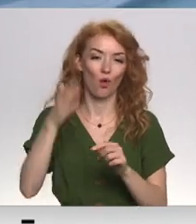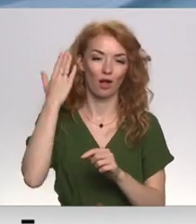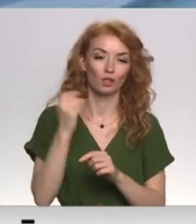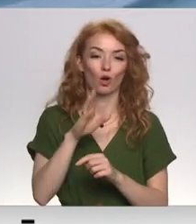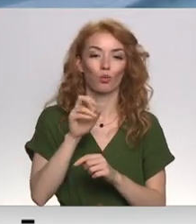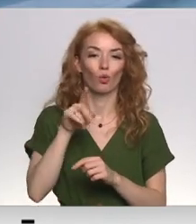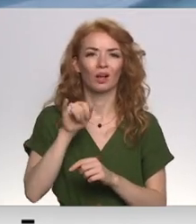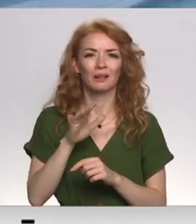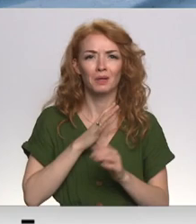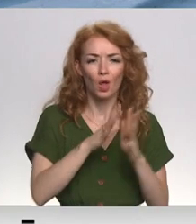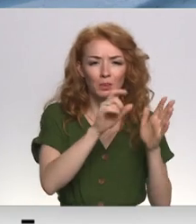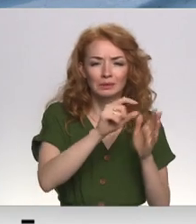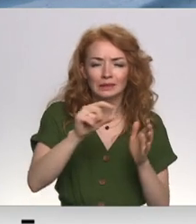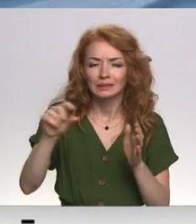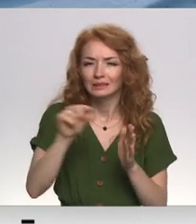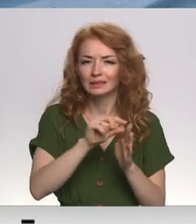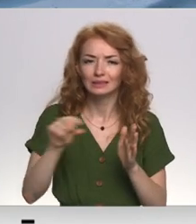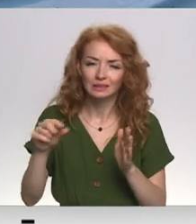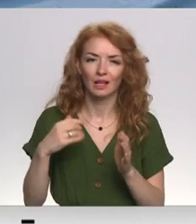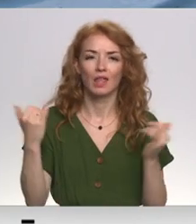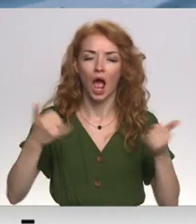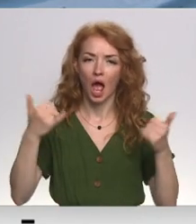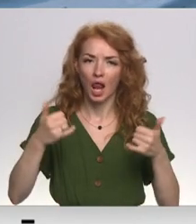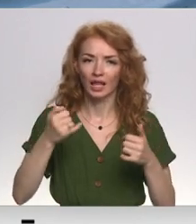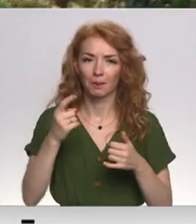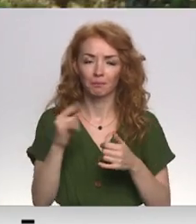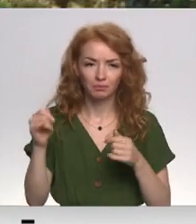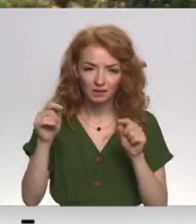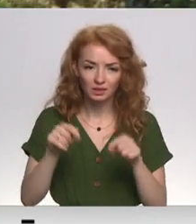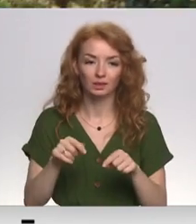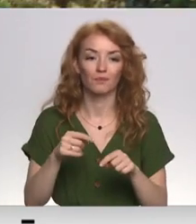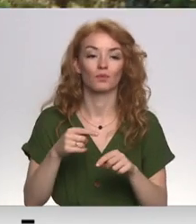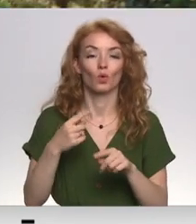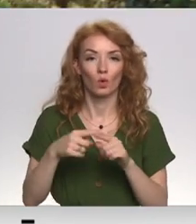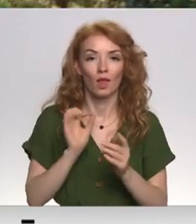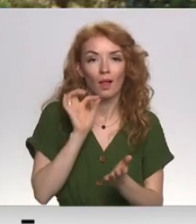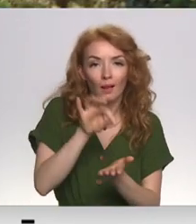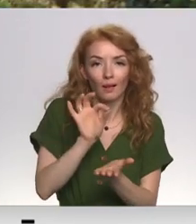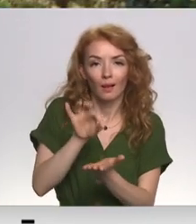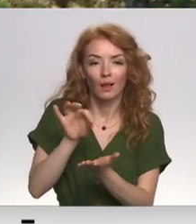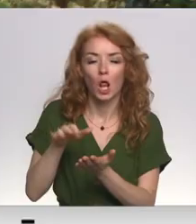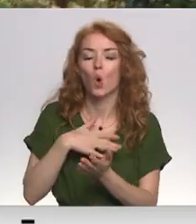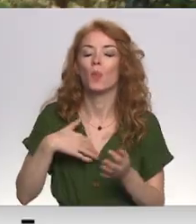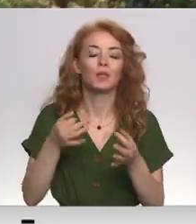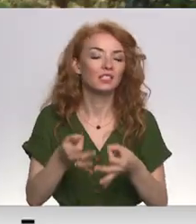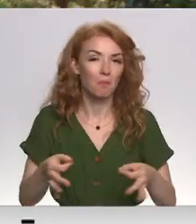bija daudz, bija jālē ģipsi un jāmonti ļoti